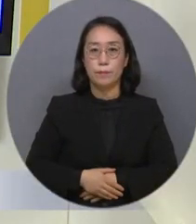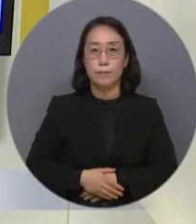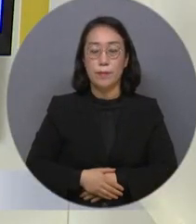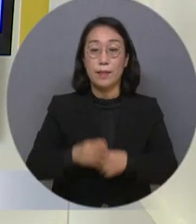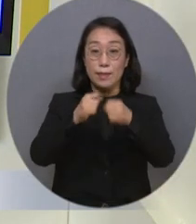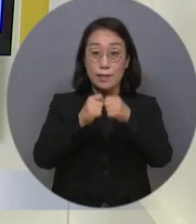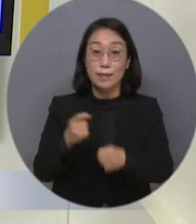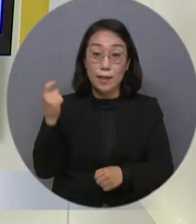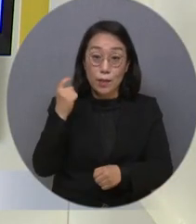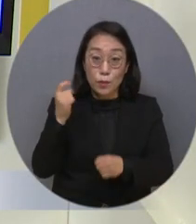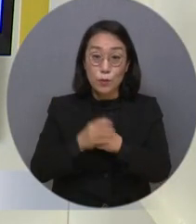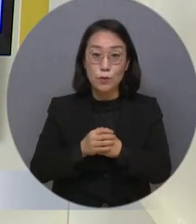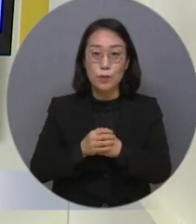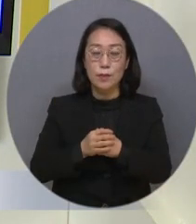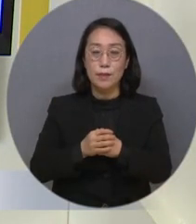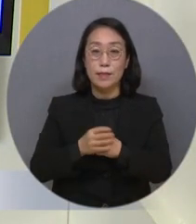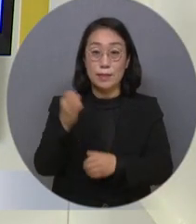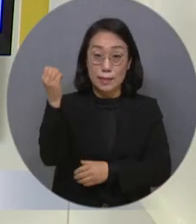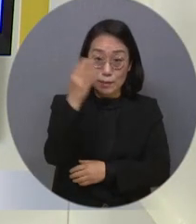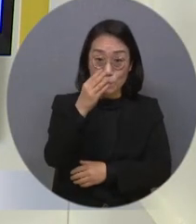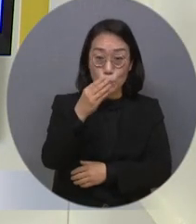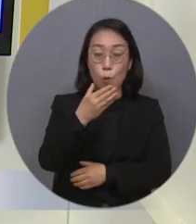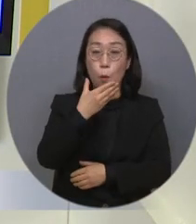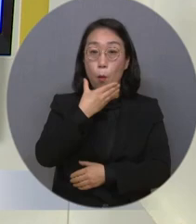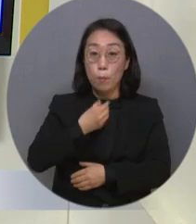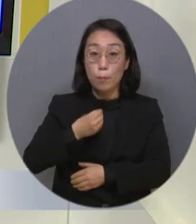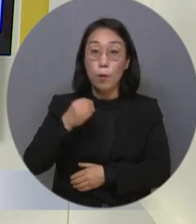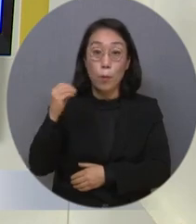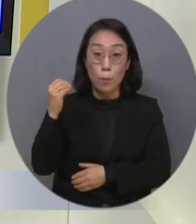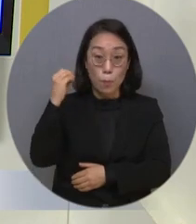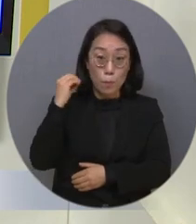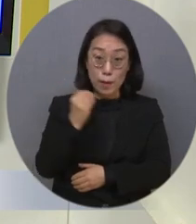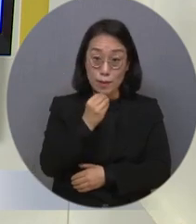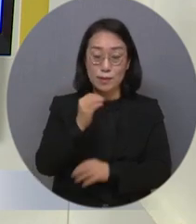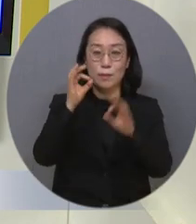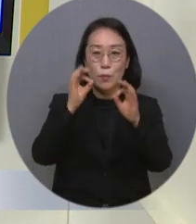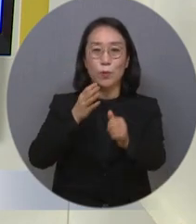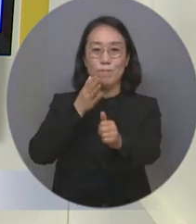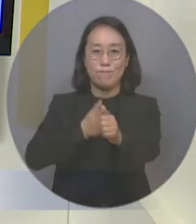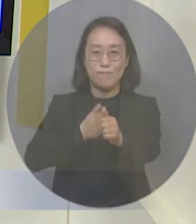더 자세한 뉴스는 장애인신문과 웰페어뉴스 홈페이지를 통해 확인할 수 있습니다